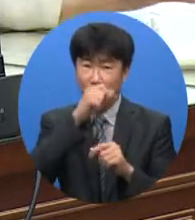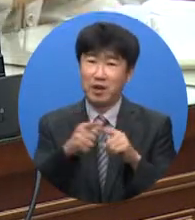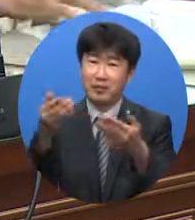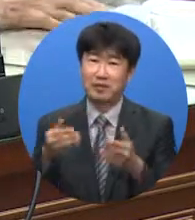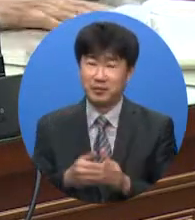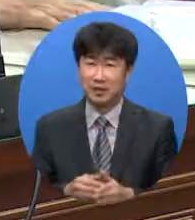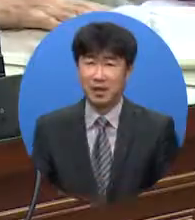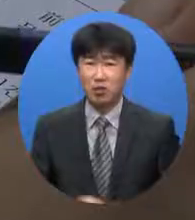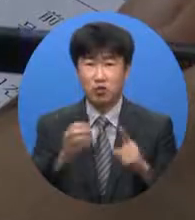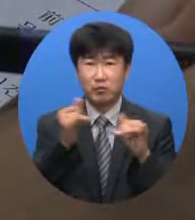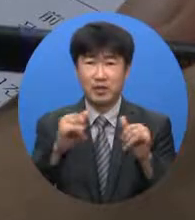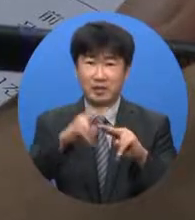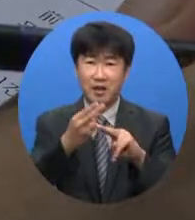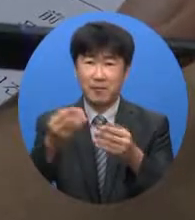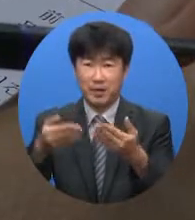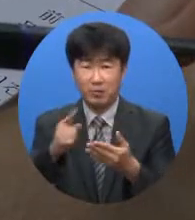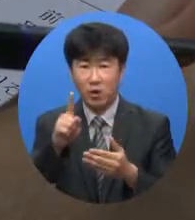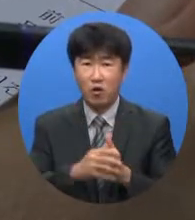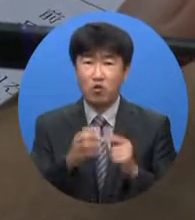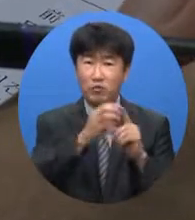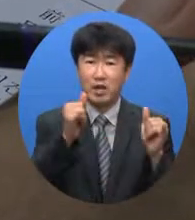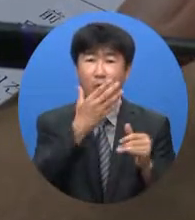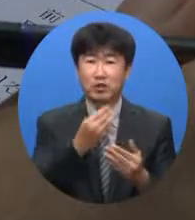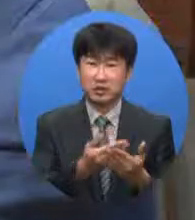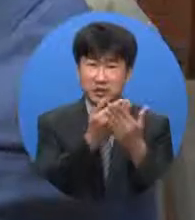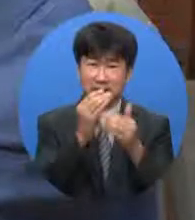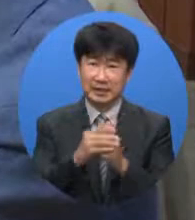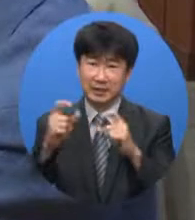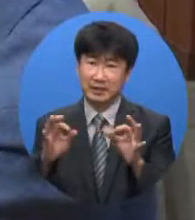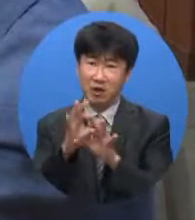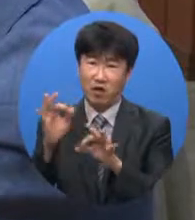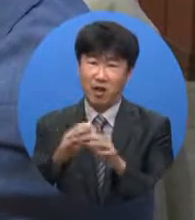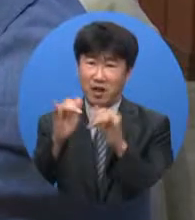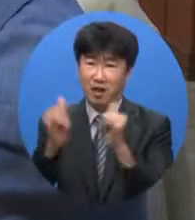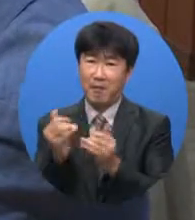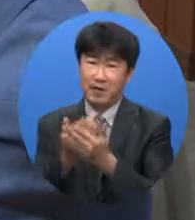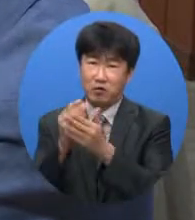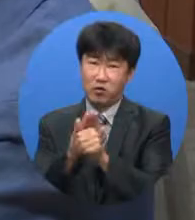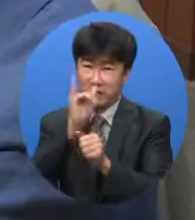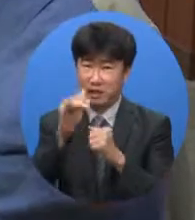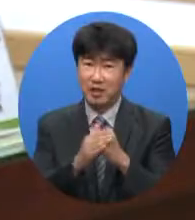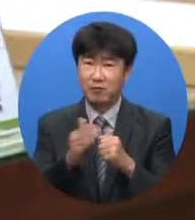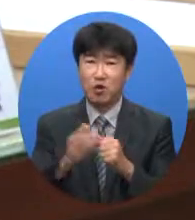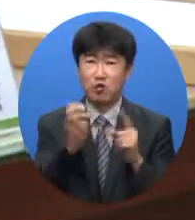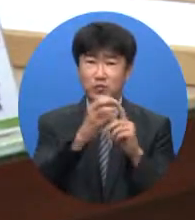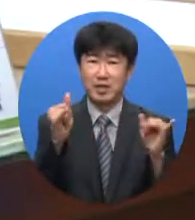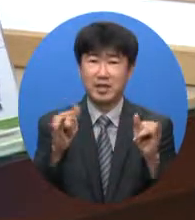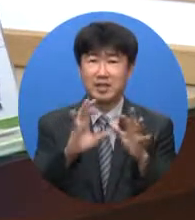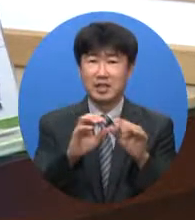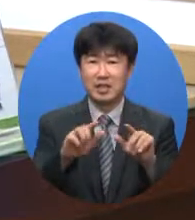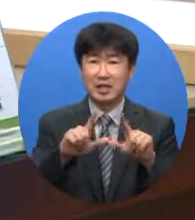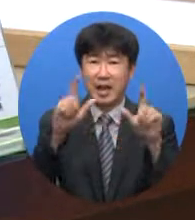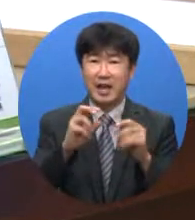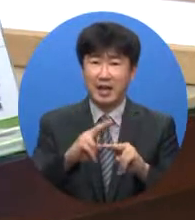받았습니다. 한편 합천군민회장은 군민복지증진과 지역사회발전에 공헌한 사람을 뽑아 내년 국민의 날 행사